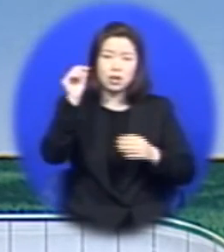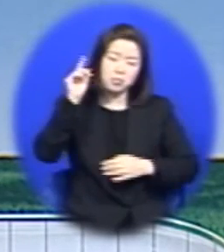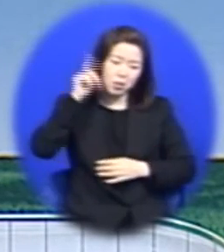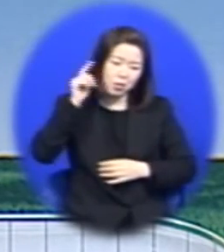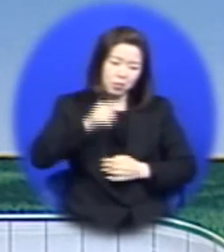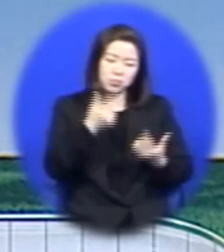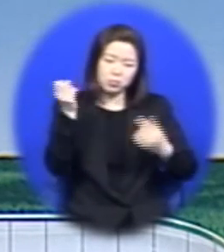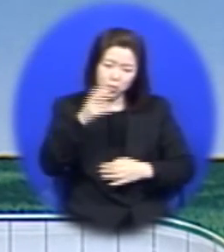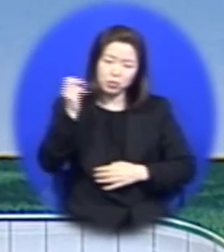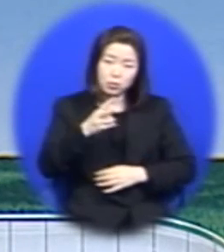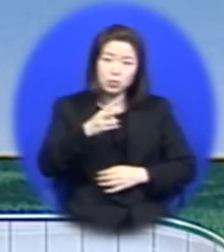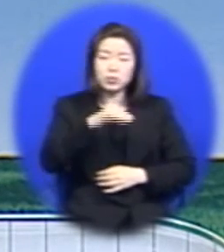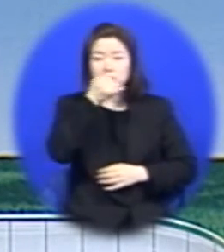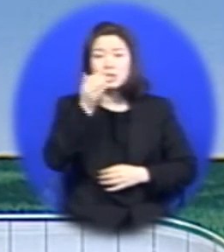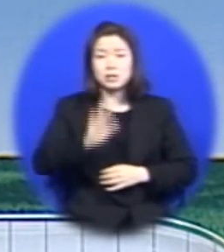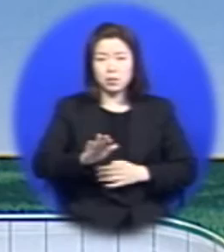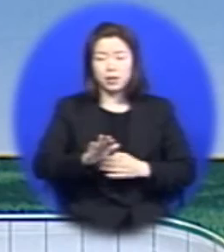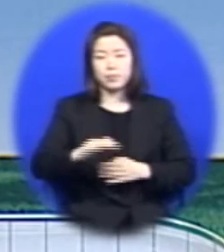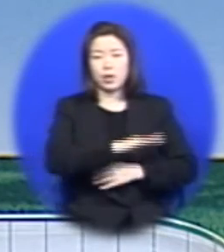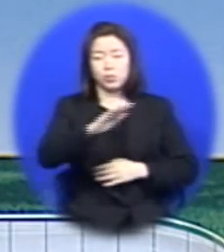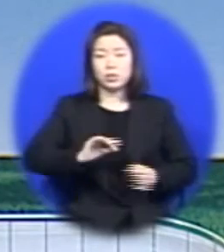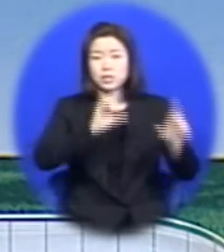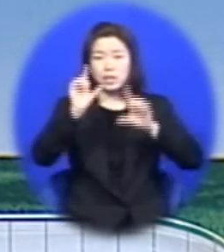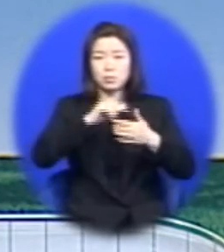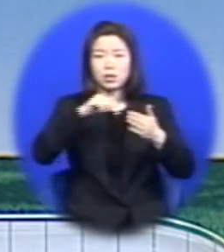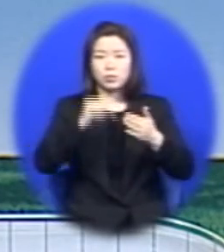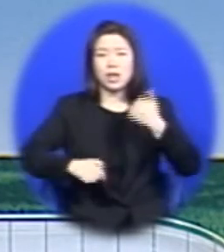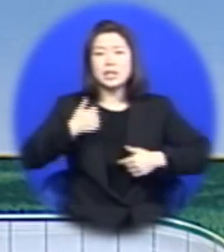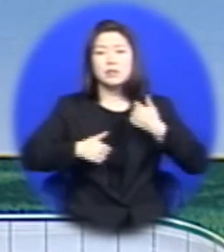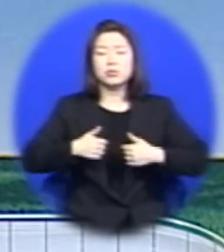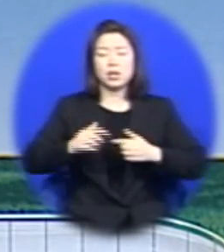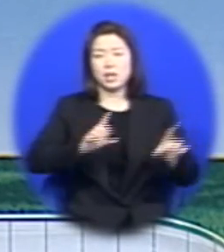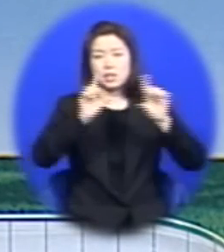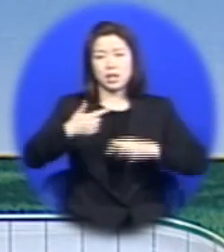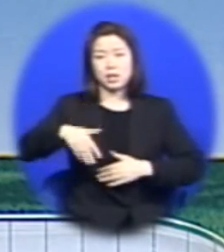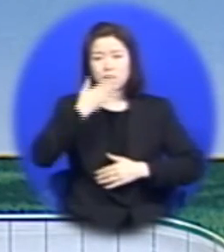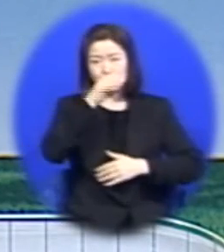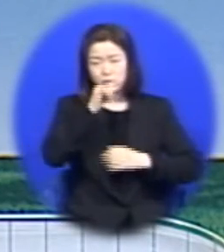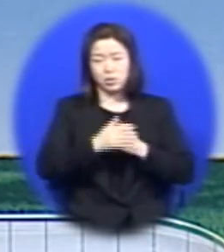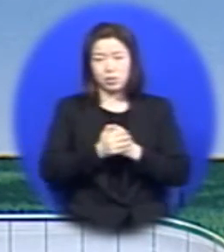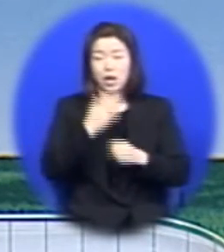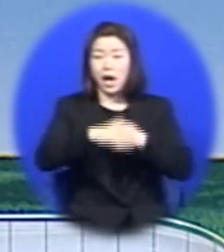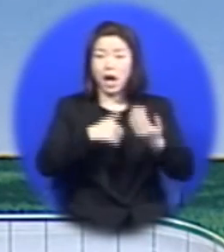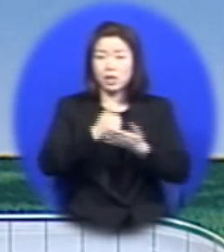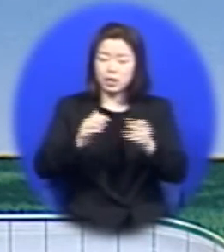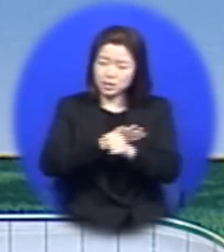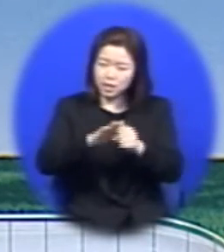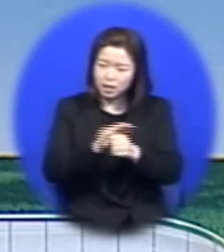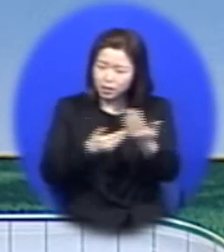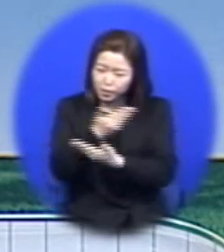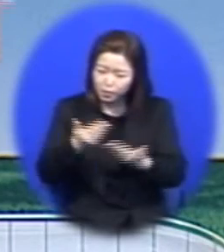같은 우리의 삶에서도 우리가 기쁨으로 살아가는 거예요. 하나님과 이런 사랑의 교제 속에